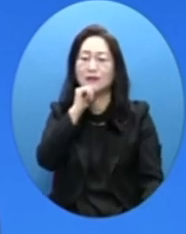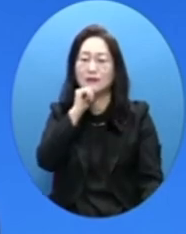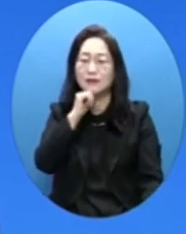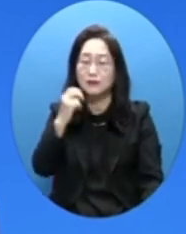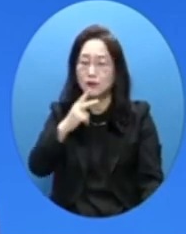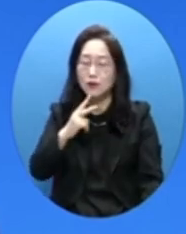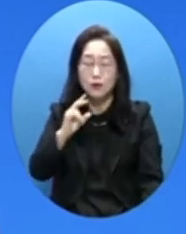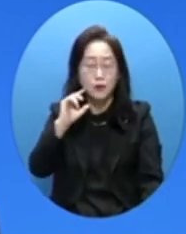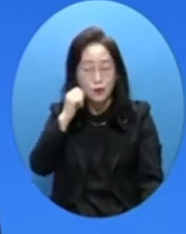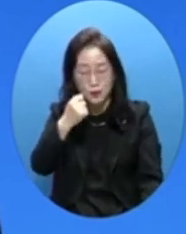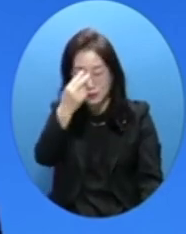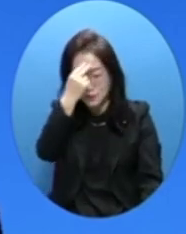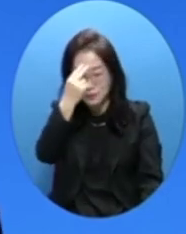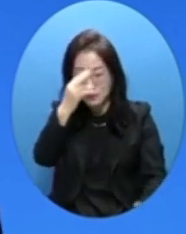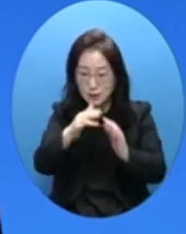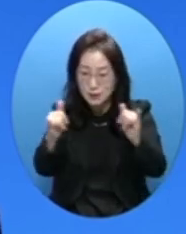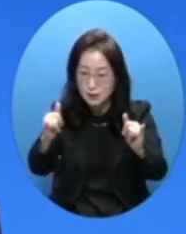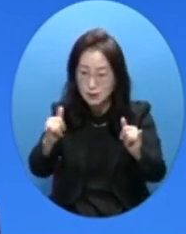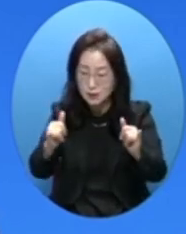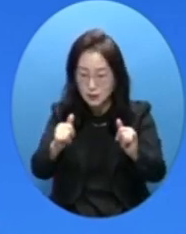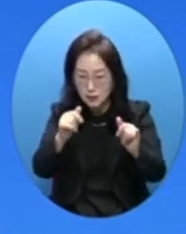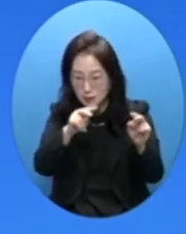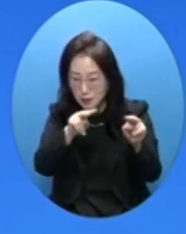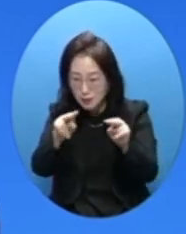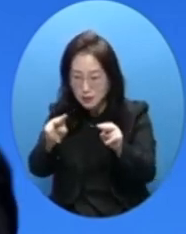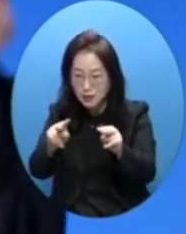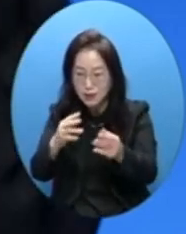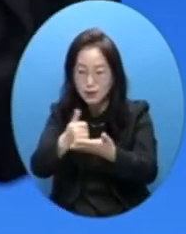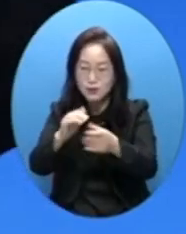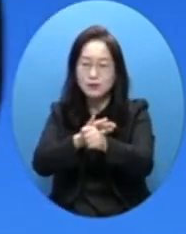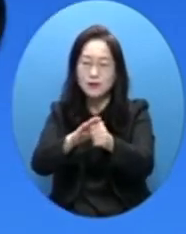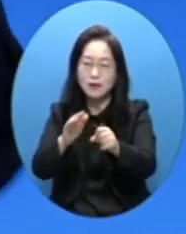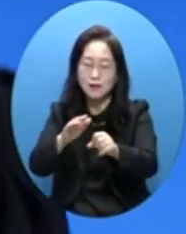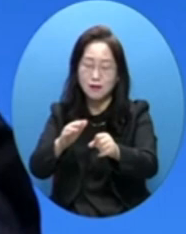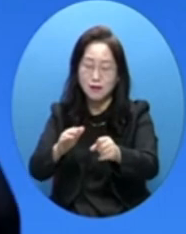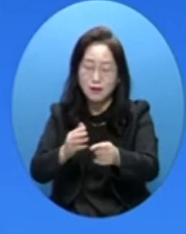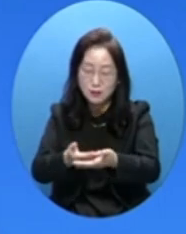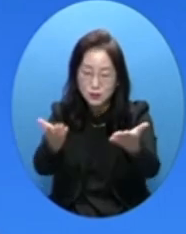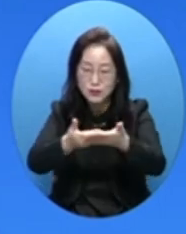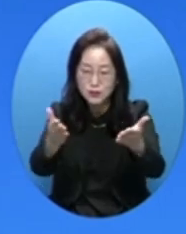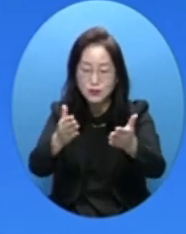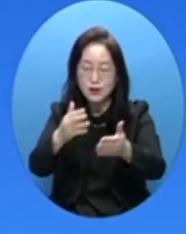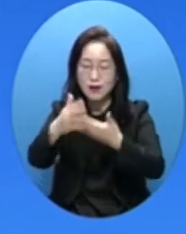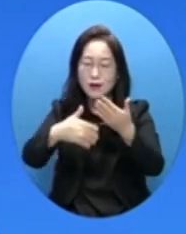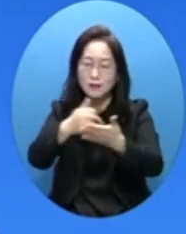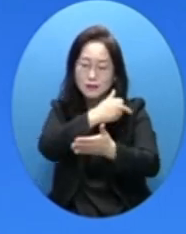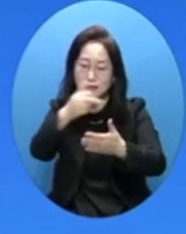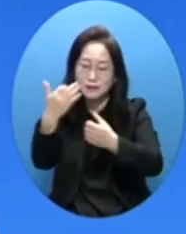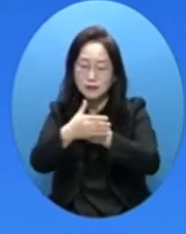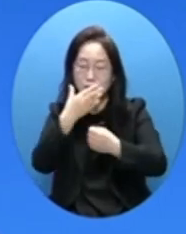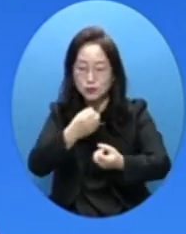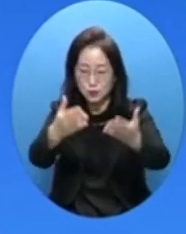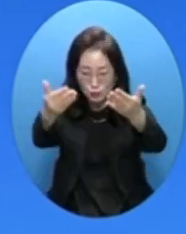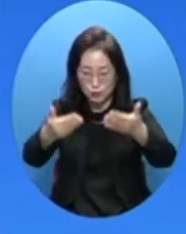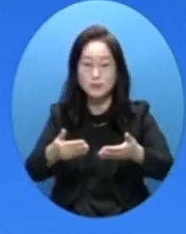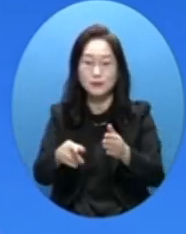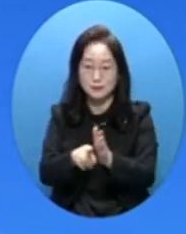어려움 가진 자연자들을 주의 사랑으로 섬길 때 하나님의 우리에게 큰 은혜와 축복을 부어주실 것입니다.